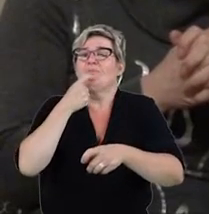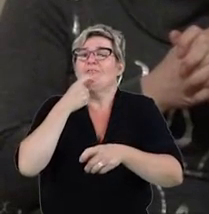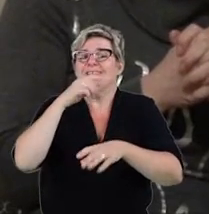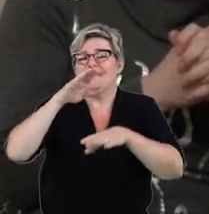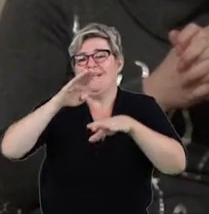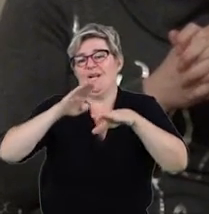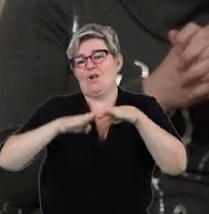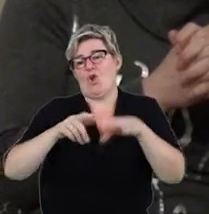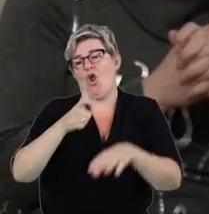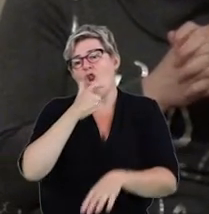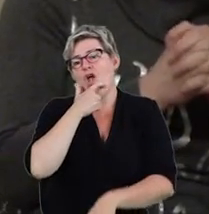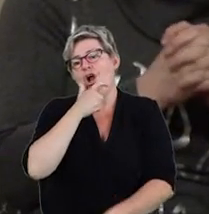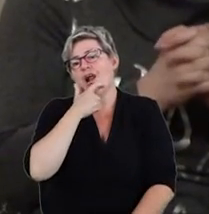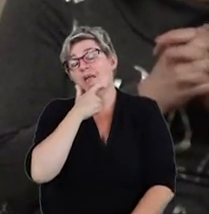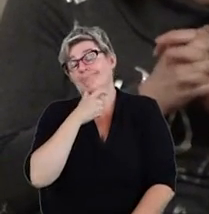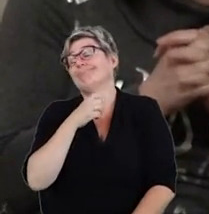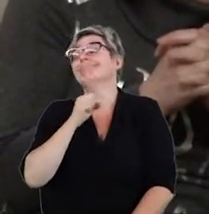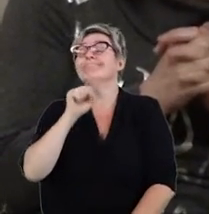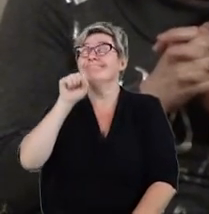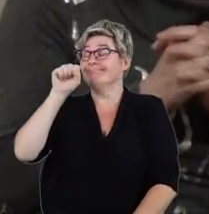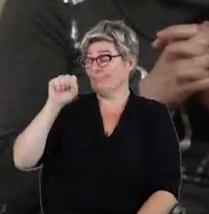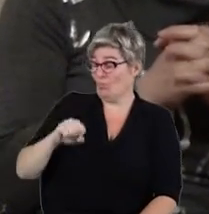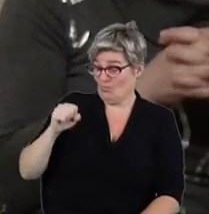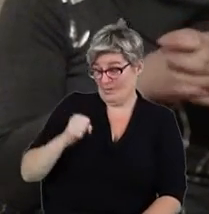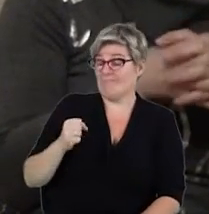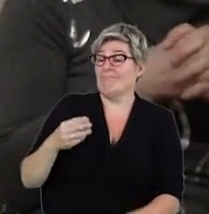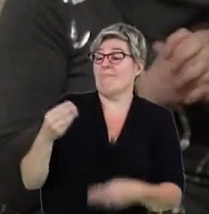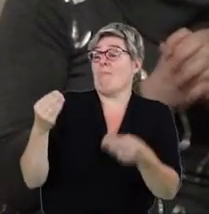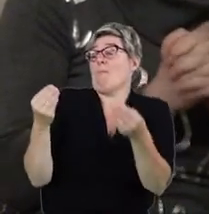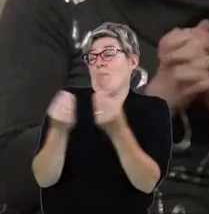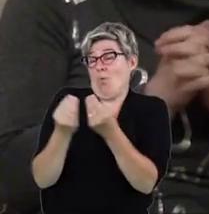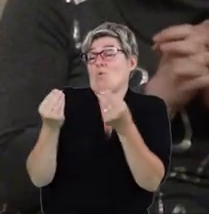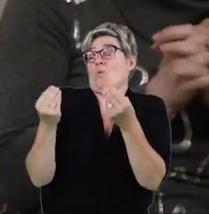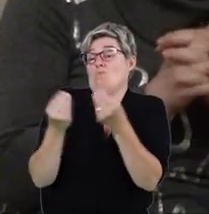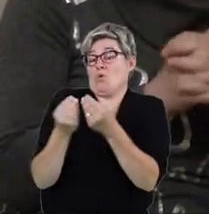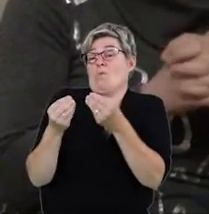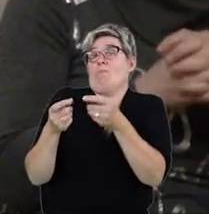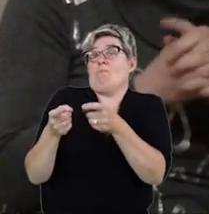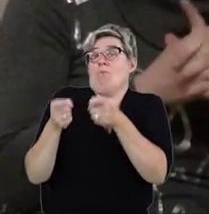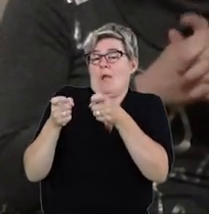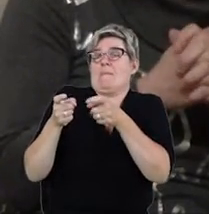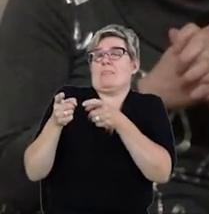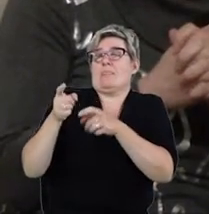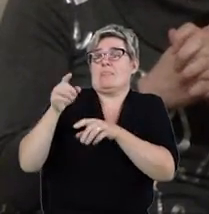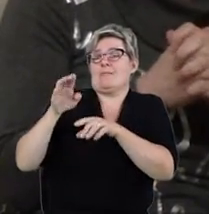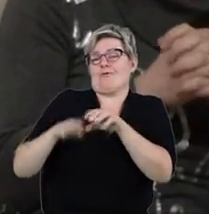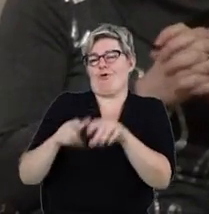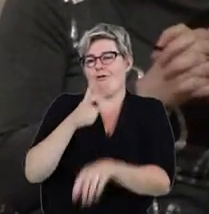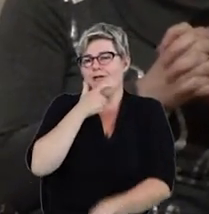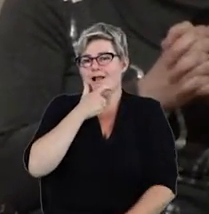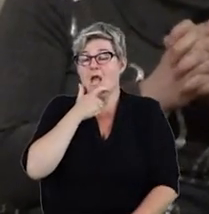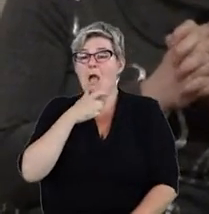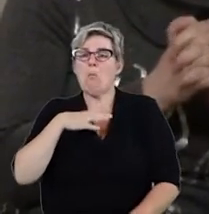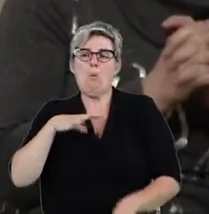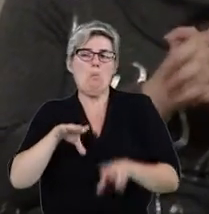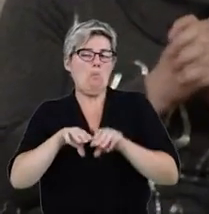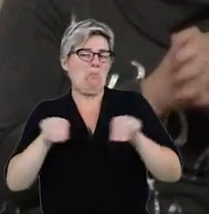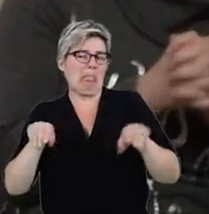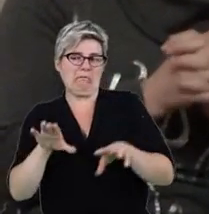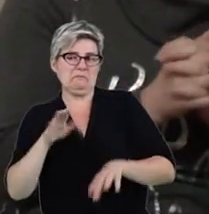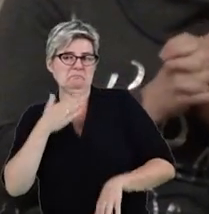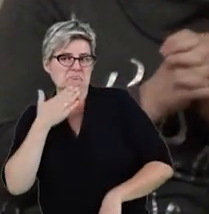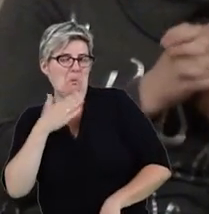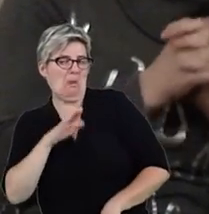l'anglais? Beaucoup plus vite que l'anglais, qu'elle ne maîtrise pas parfaitement encore non plus, mais elle a, en tout cas,